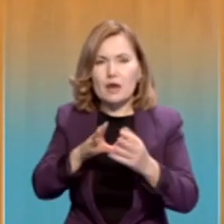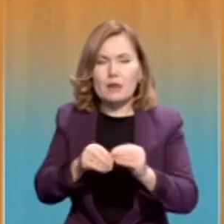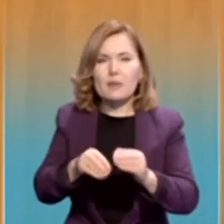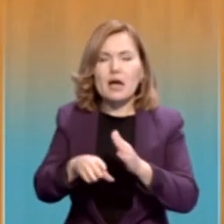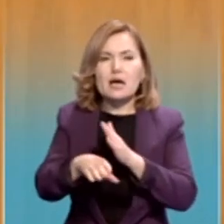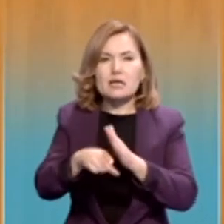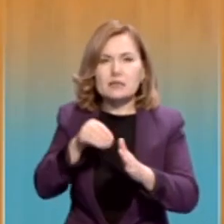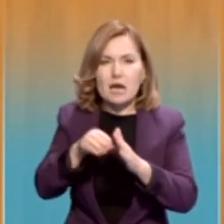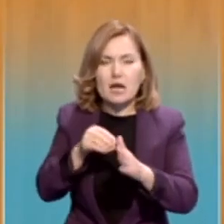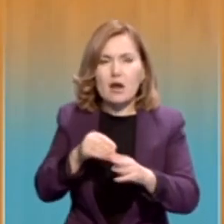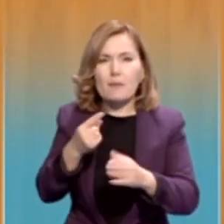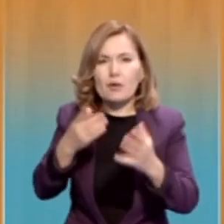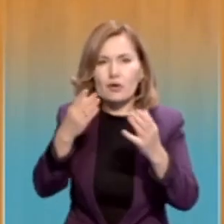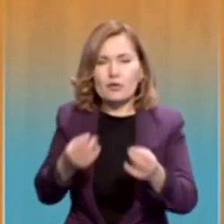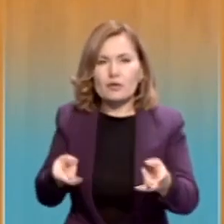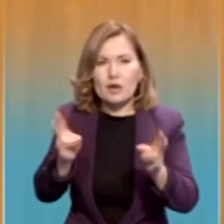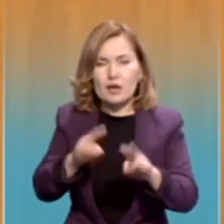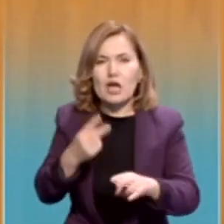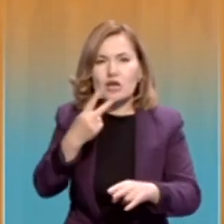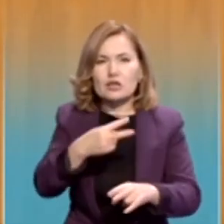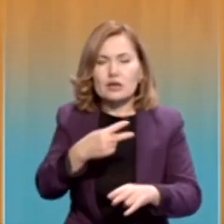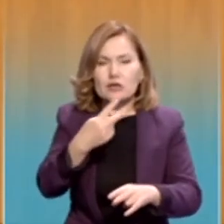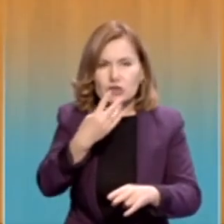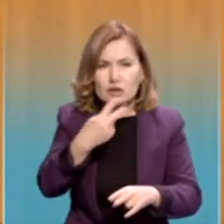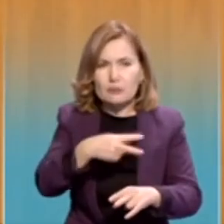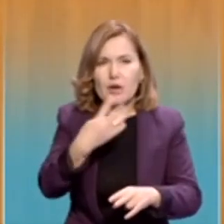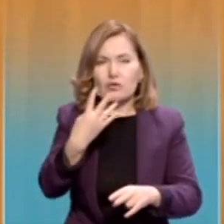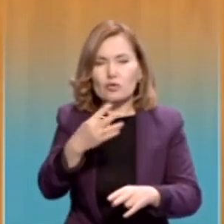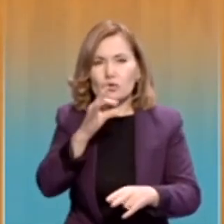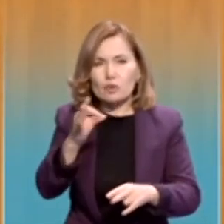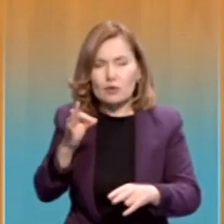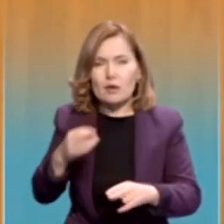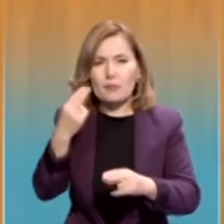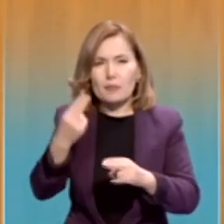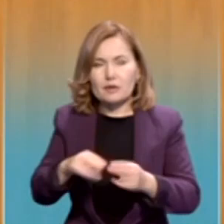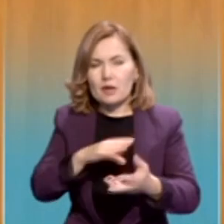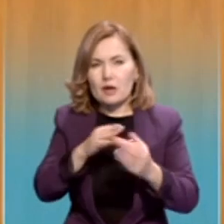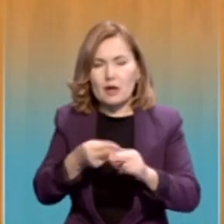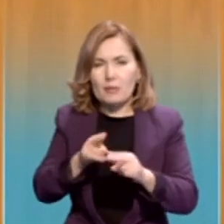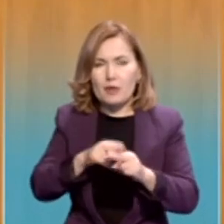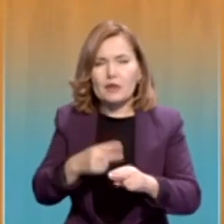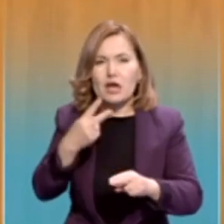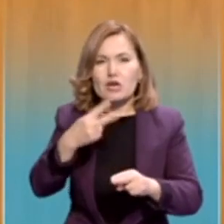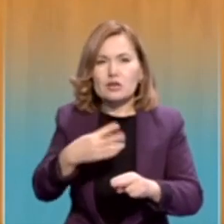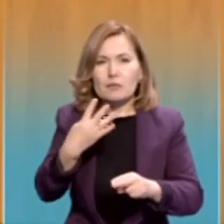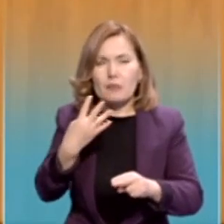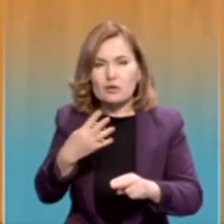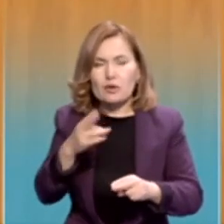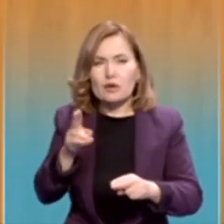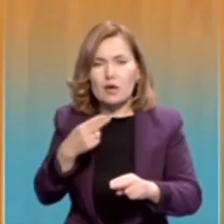қалғанда жергілікті уақыт бойынша сағат 24:00-де аяқталады. Яғни үгіт-насихат жұмыстары 24 желтоқсан күні